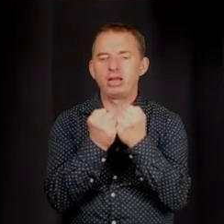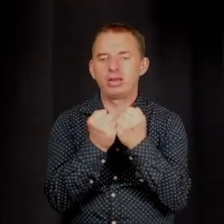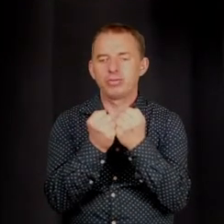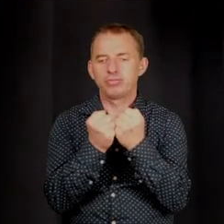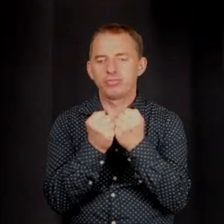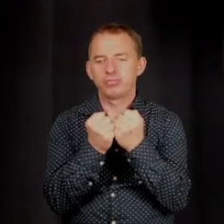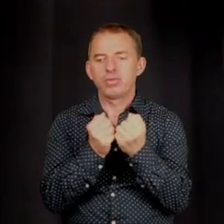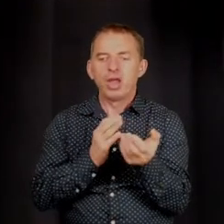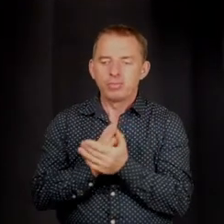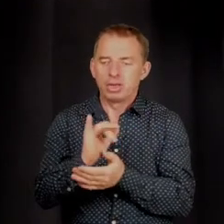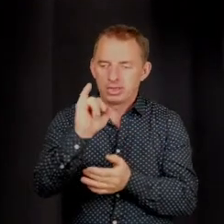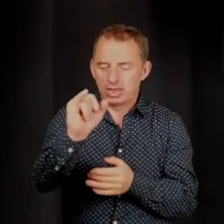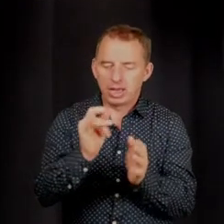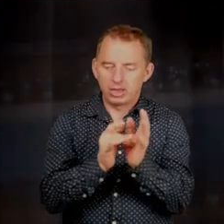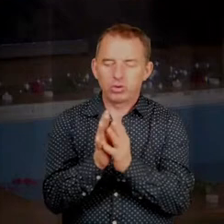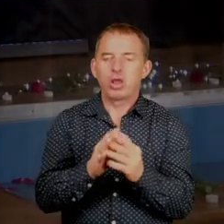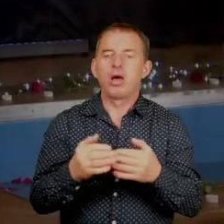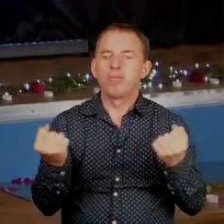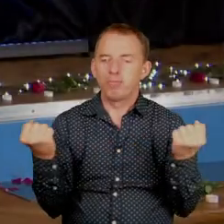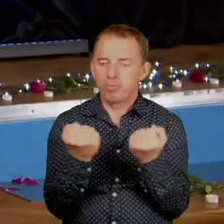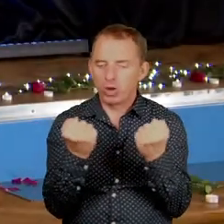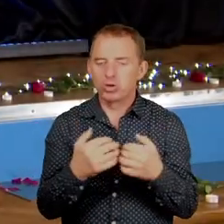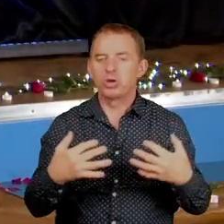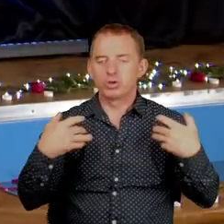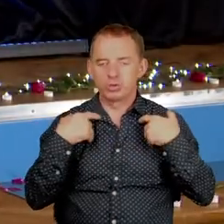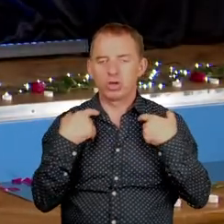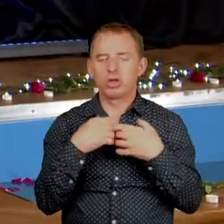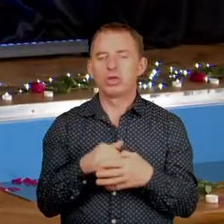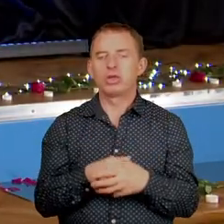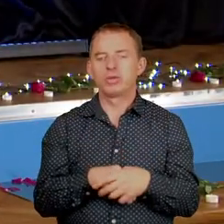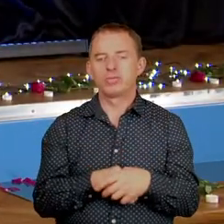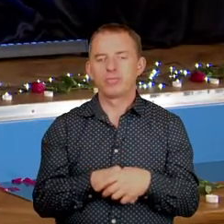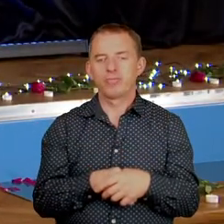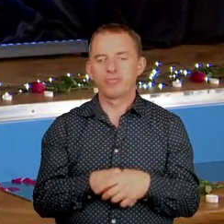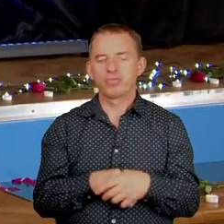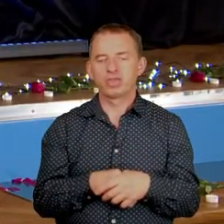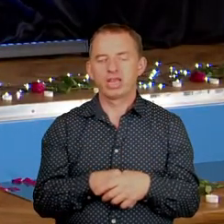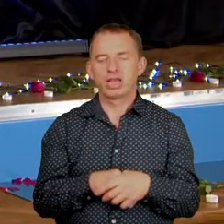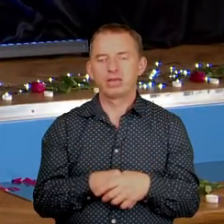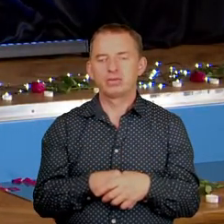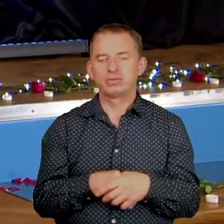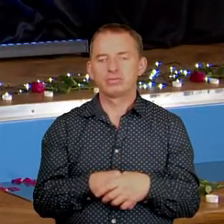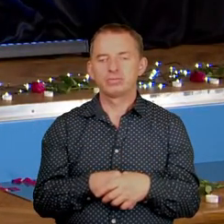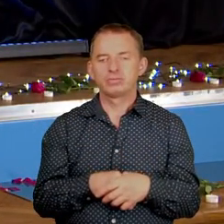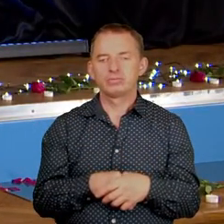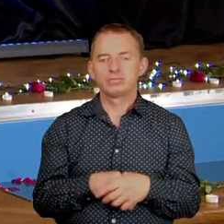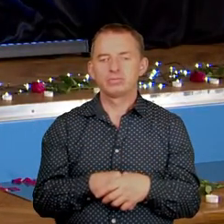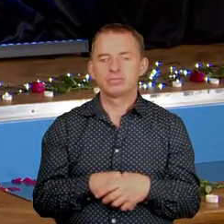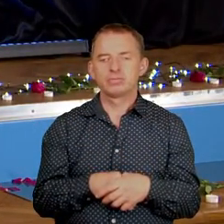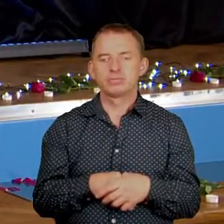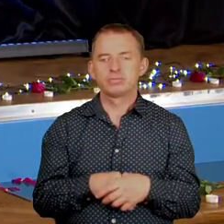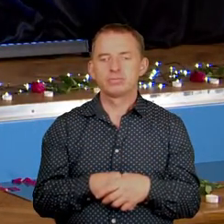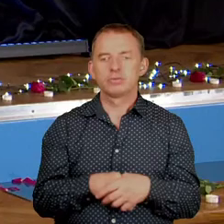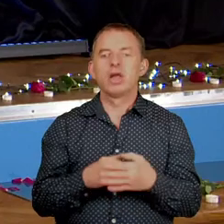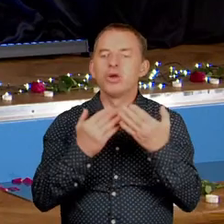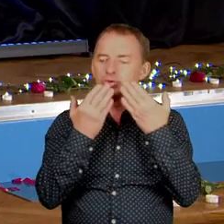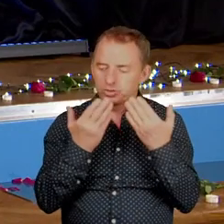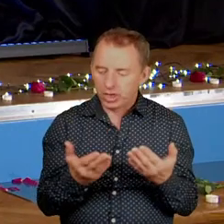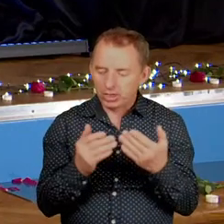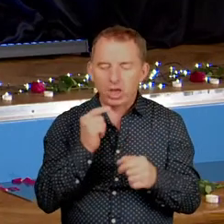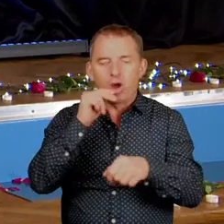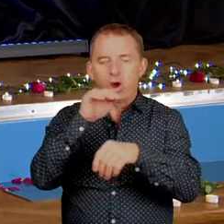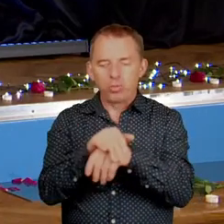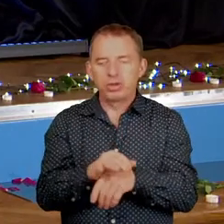Przez jego moc żyli. And by Jesus' promise of his return they were filled with hope. I dzięki obietnicy